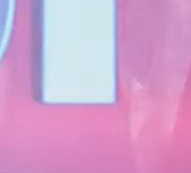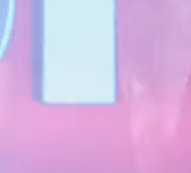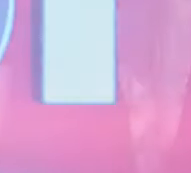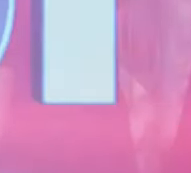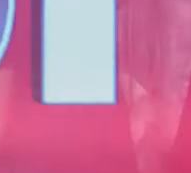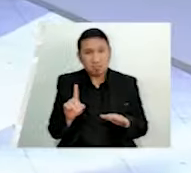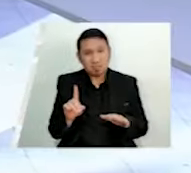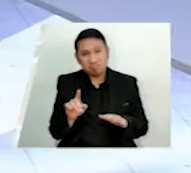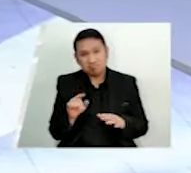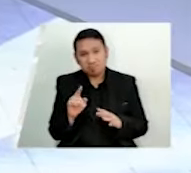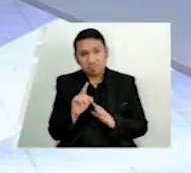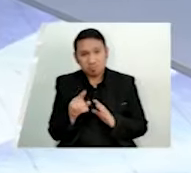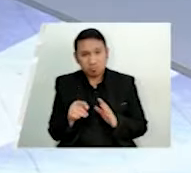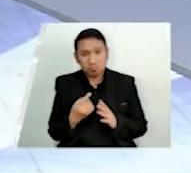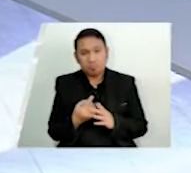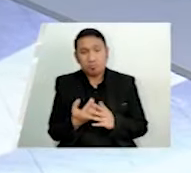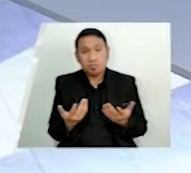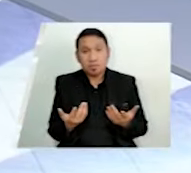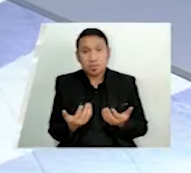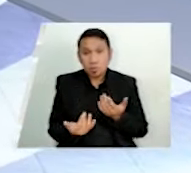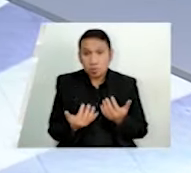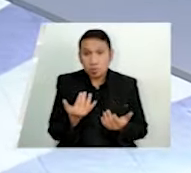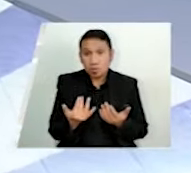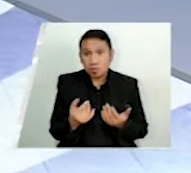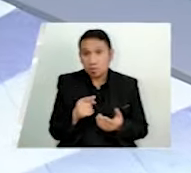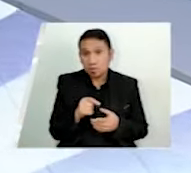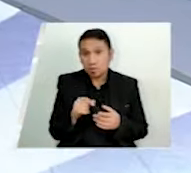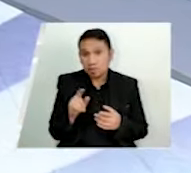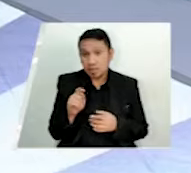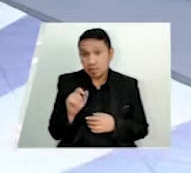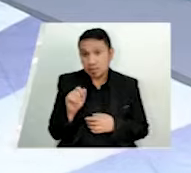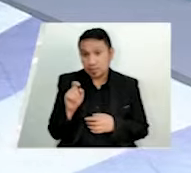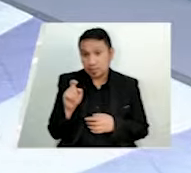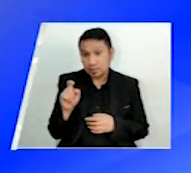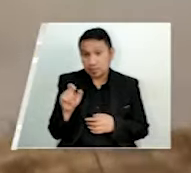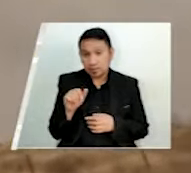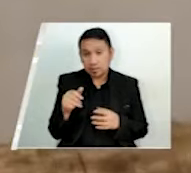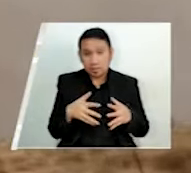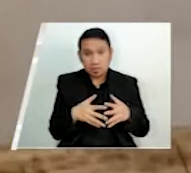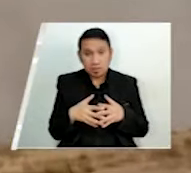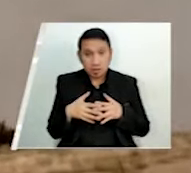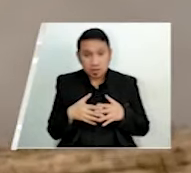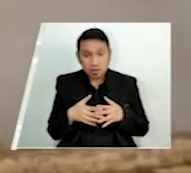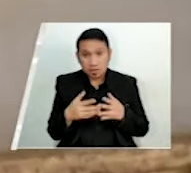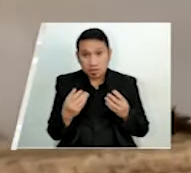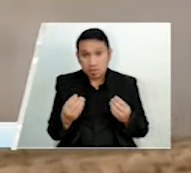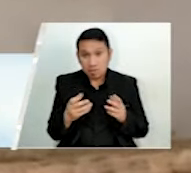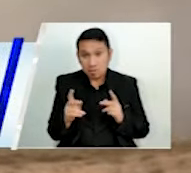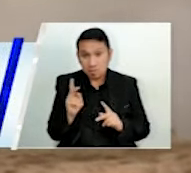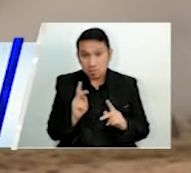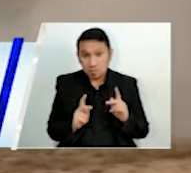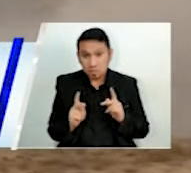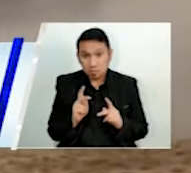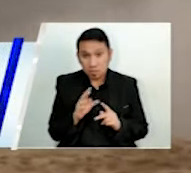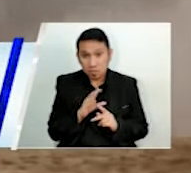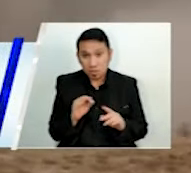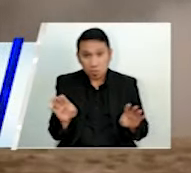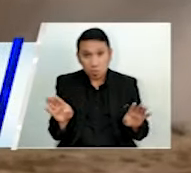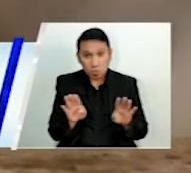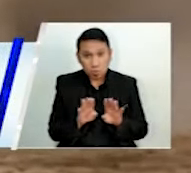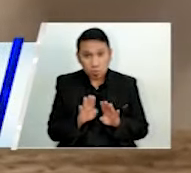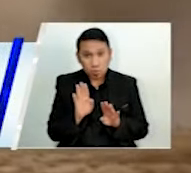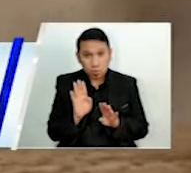saksi nasusunog ang ilang bahagi ng Texas sa America pinalikas na ang maraming residente roon at isinara na rin ang mga